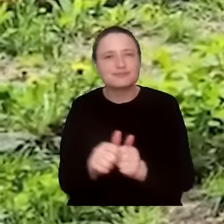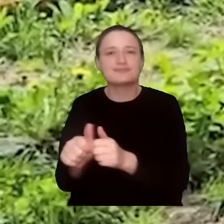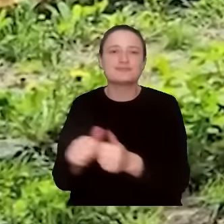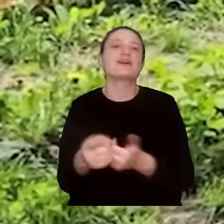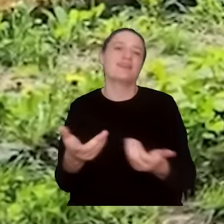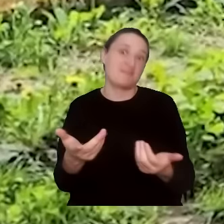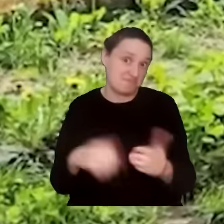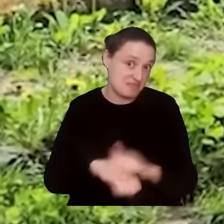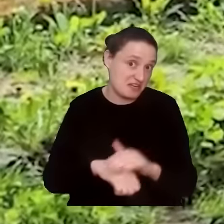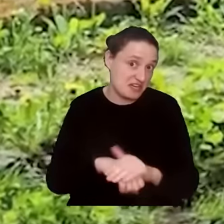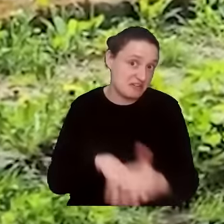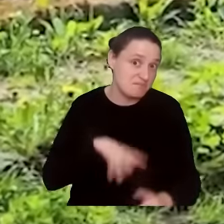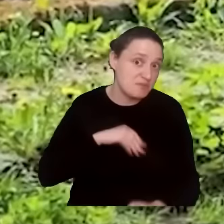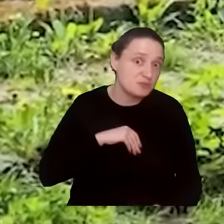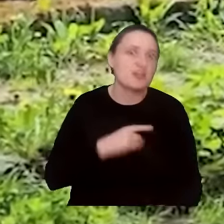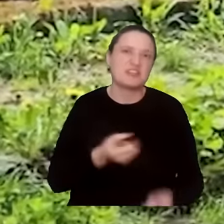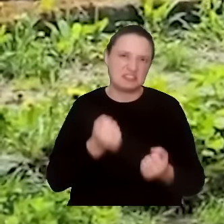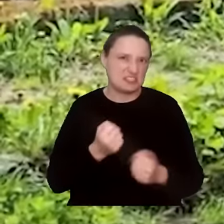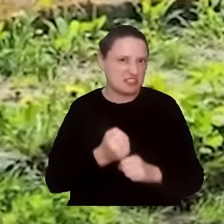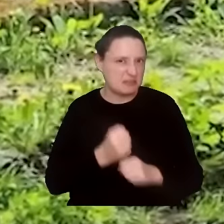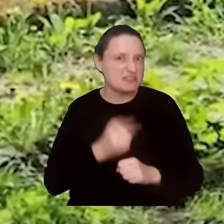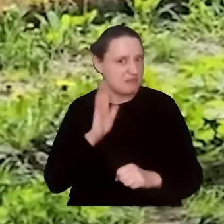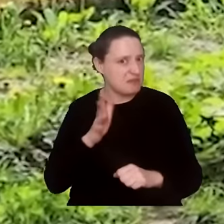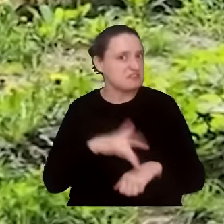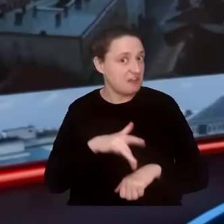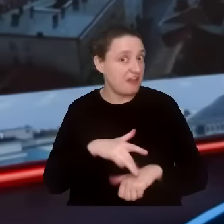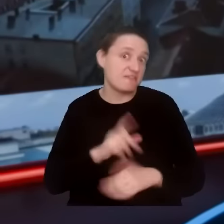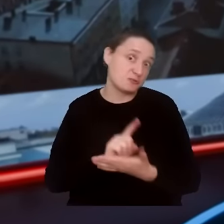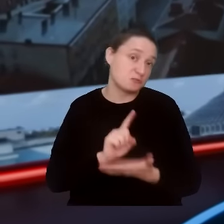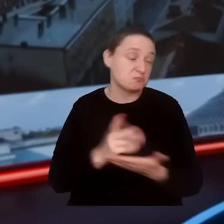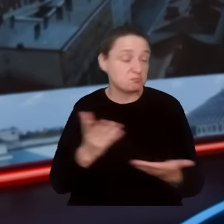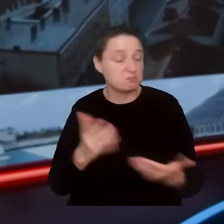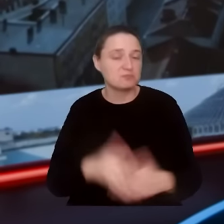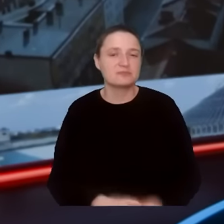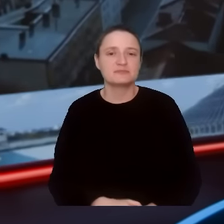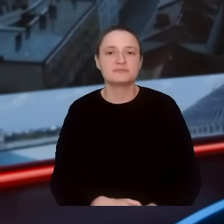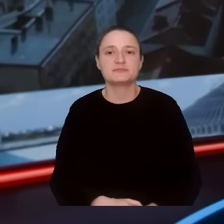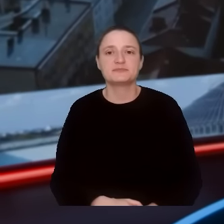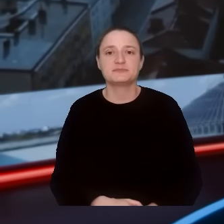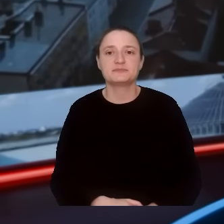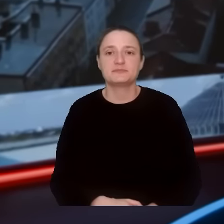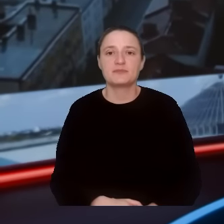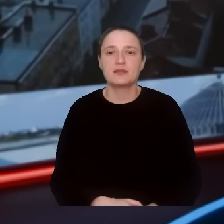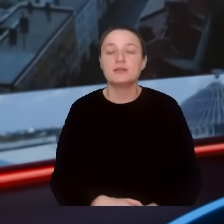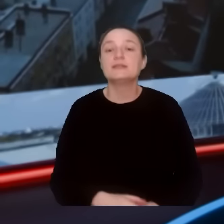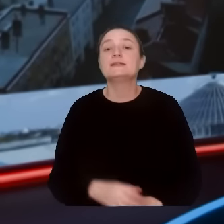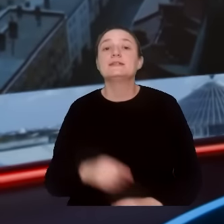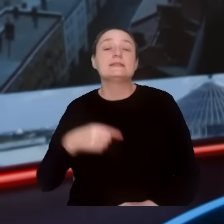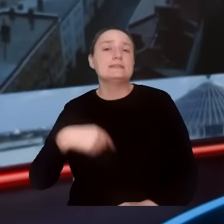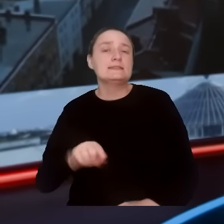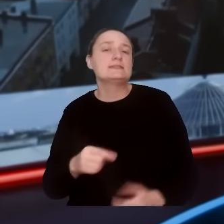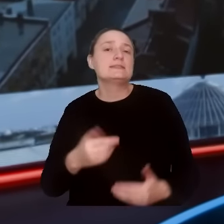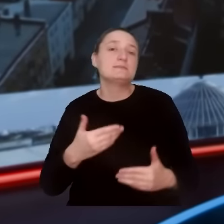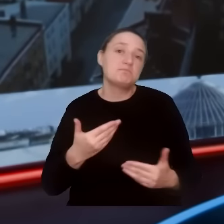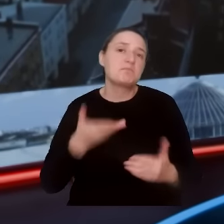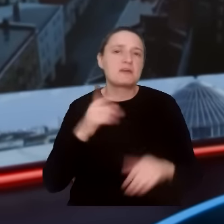gry. Być może i w tym przypadku ciężka praca zaowocuje w przyszłości sukcesami. Całkiem dobry dribbling. Najbliższe dni przyniosą nam